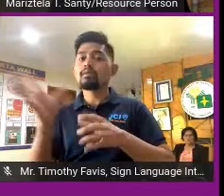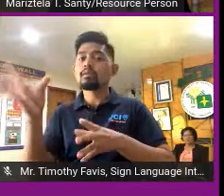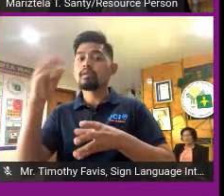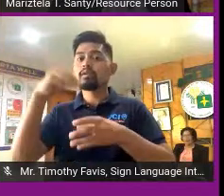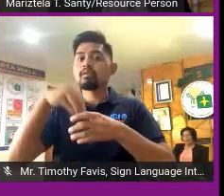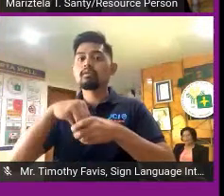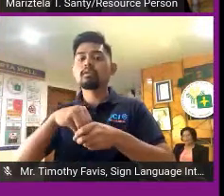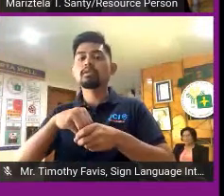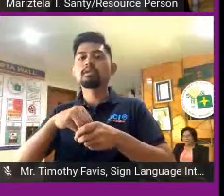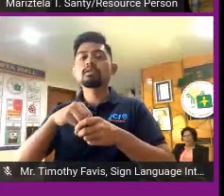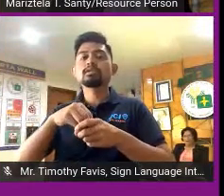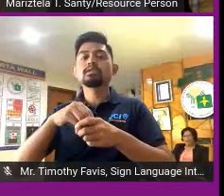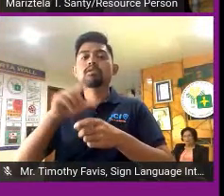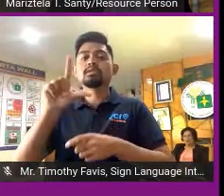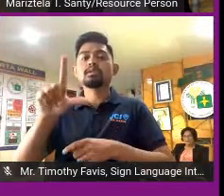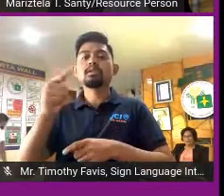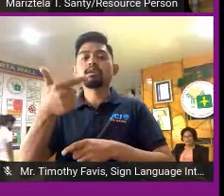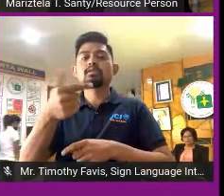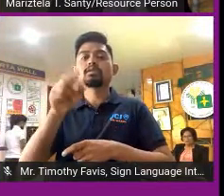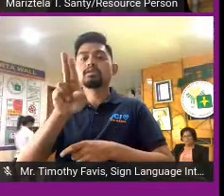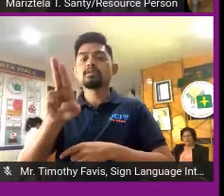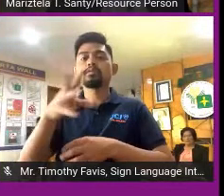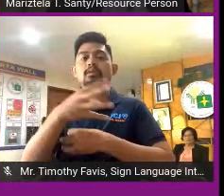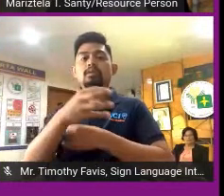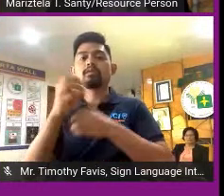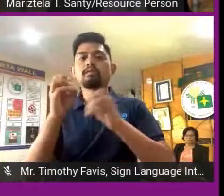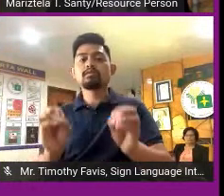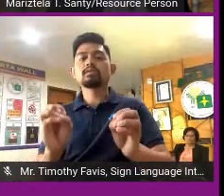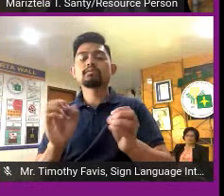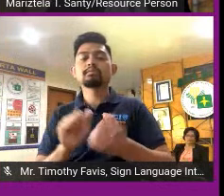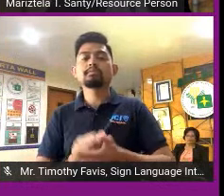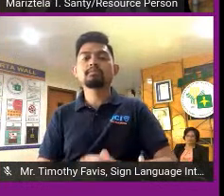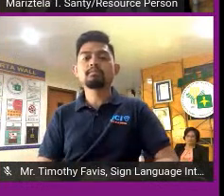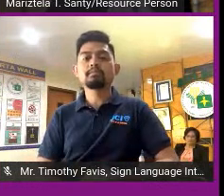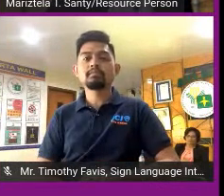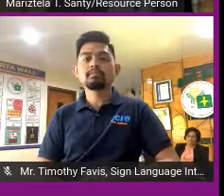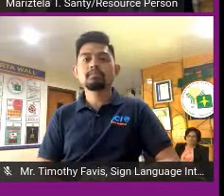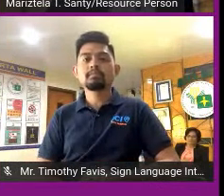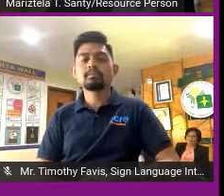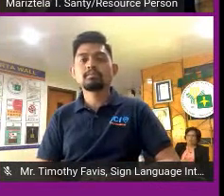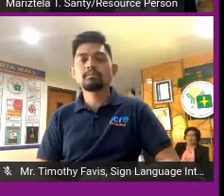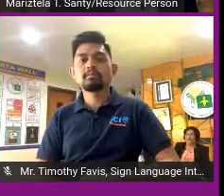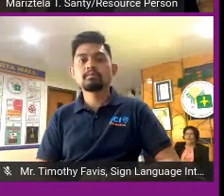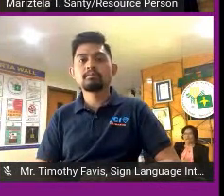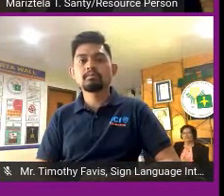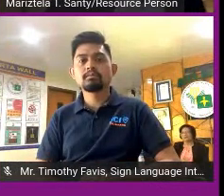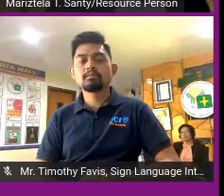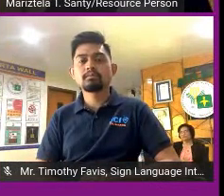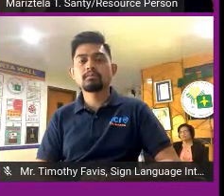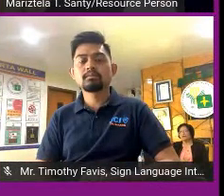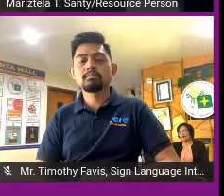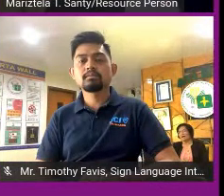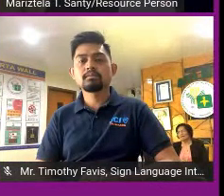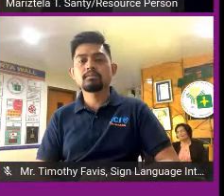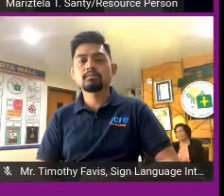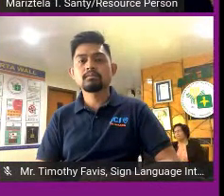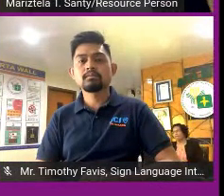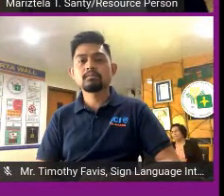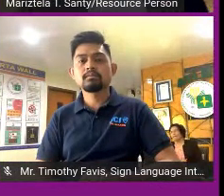Kasi ang lahat na tao ay dapat makinabang dito sa ano. Kahit na doon